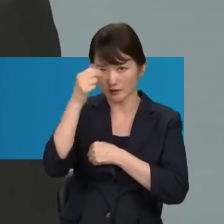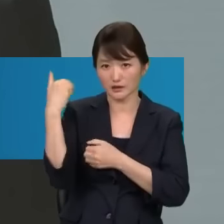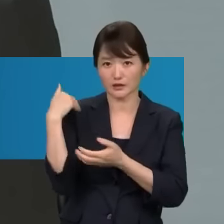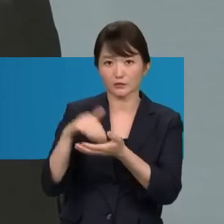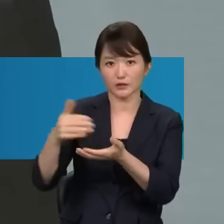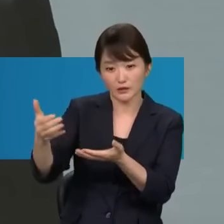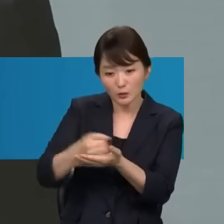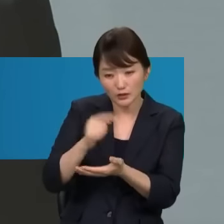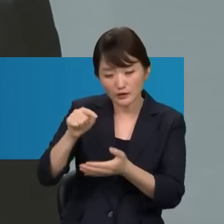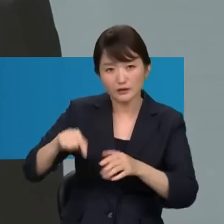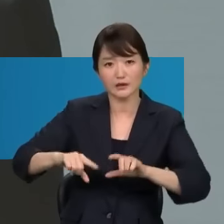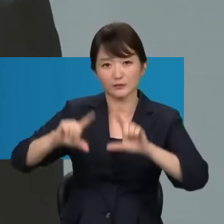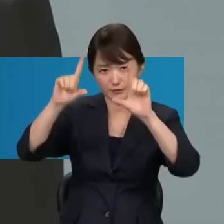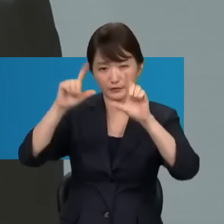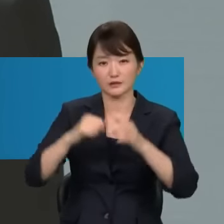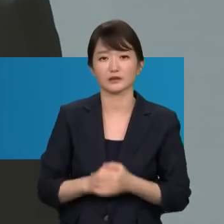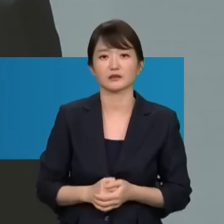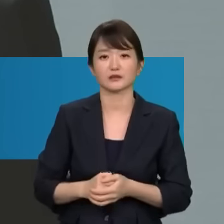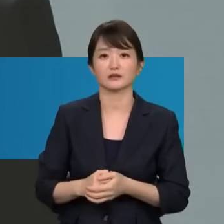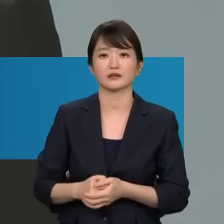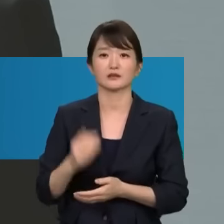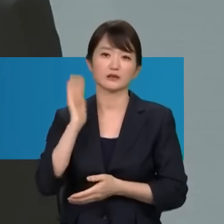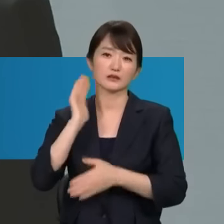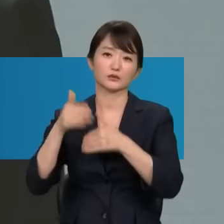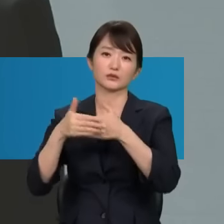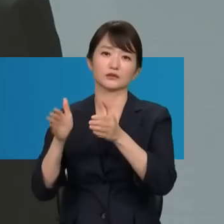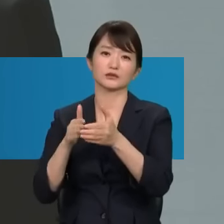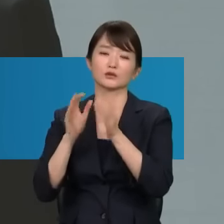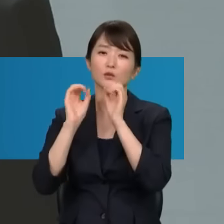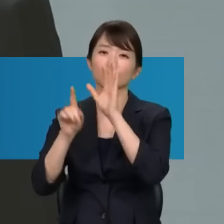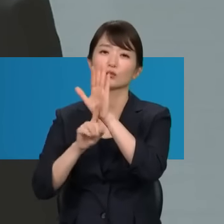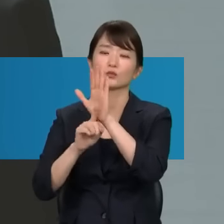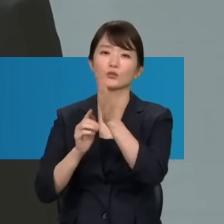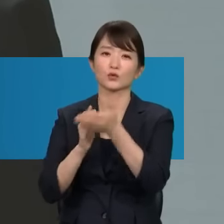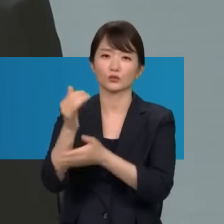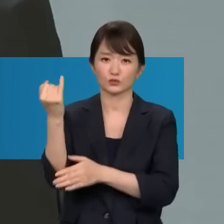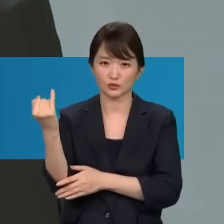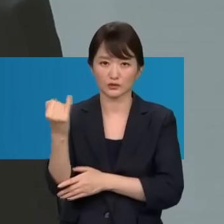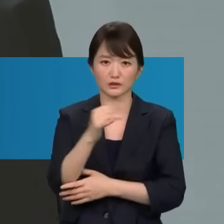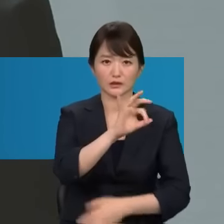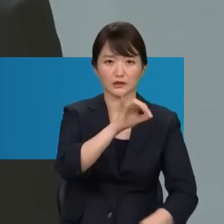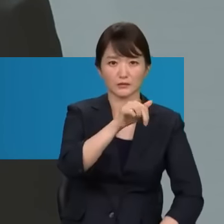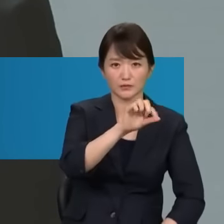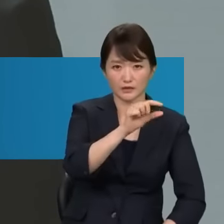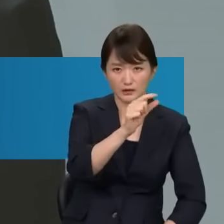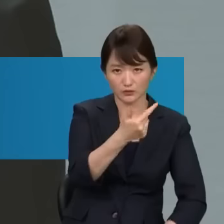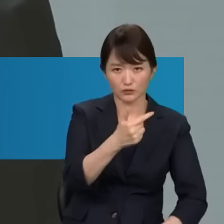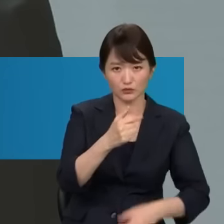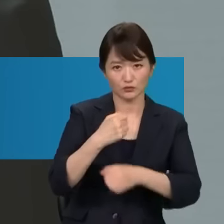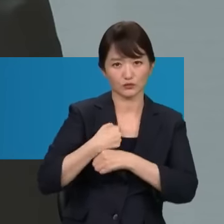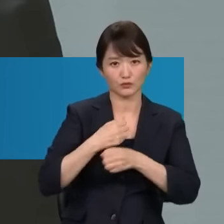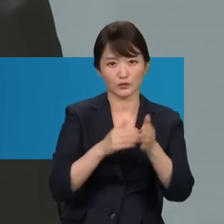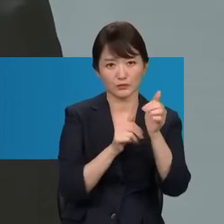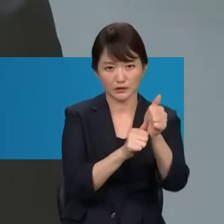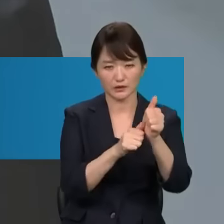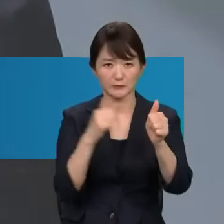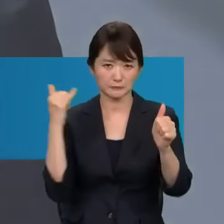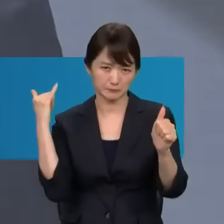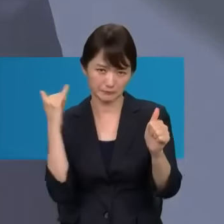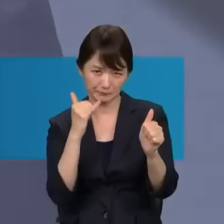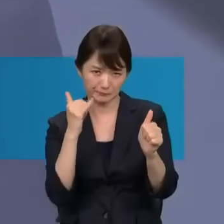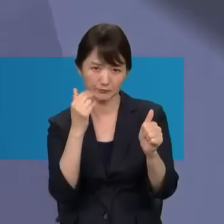다음 날, 김은혜 당시 대통령실 홍보수석이 임계훈 당시 국방비서관에게 두 차례 전화한 사실이